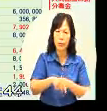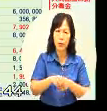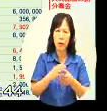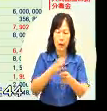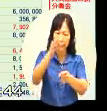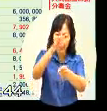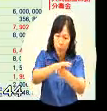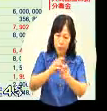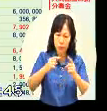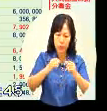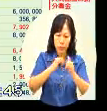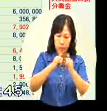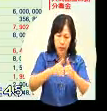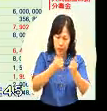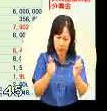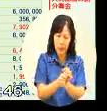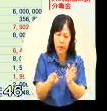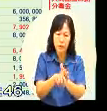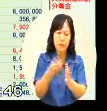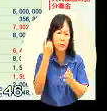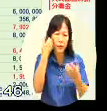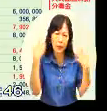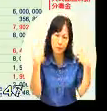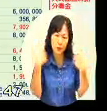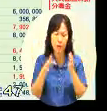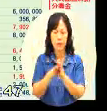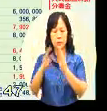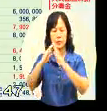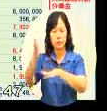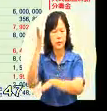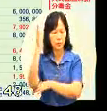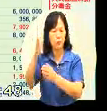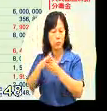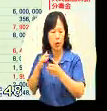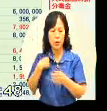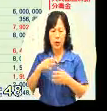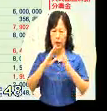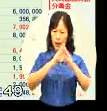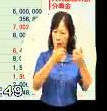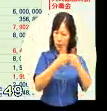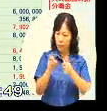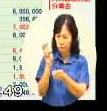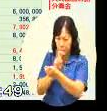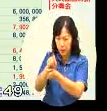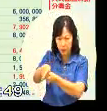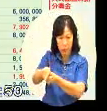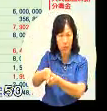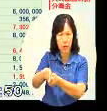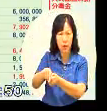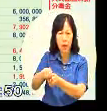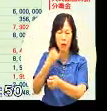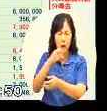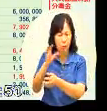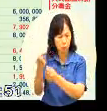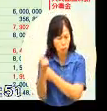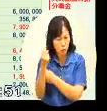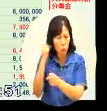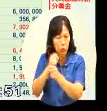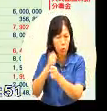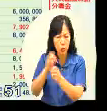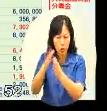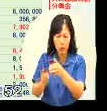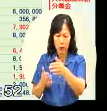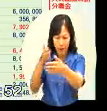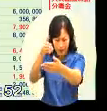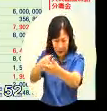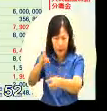助人民团体是谁的事？那应该是市政府的事啊。议会应该是监督市政府行政单位有没有好好的达到